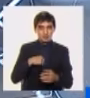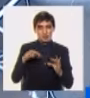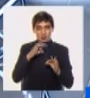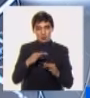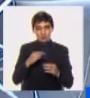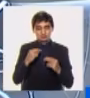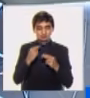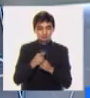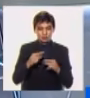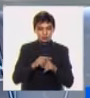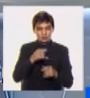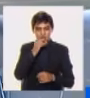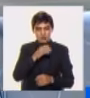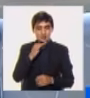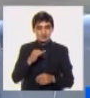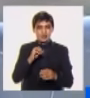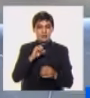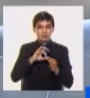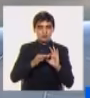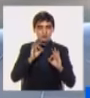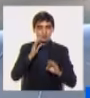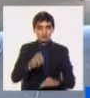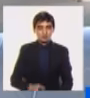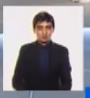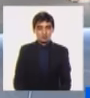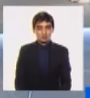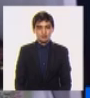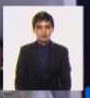не на кого александра ким расскажет подробнее